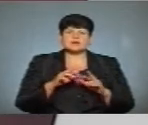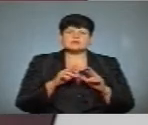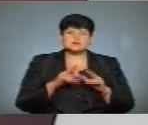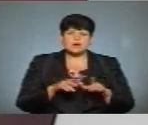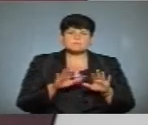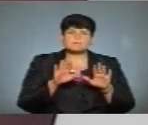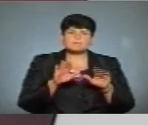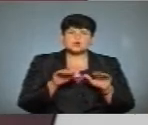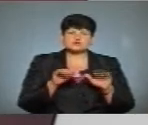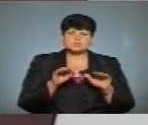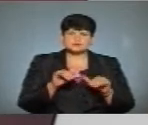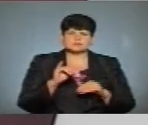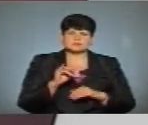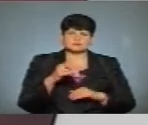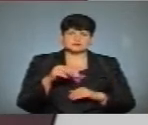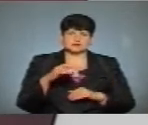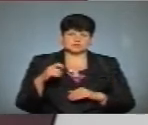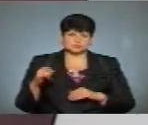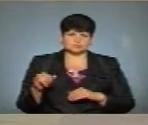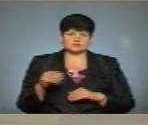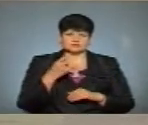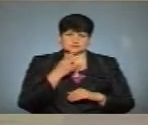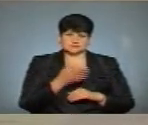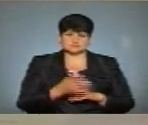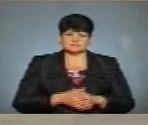прощалися з Іваном Дедюхом? Дивіться.